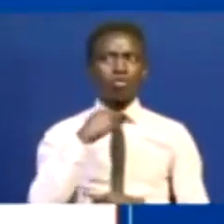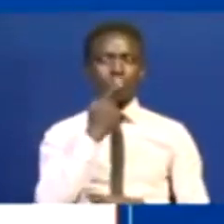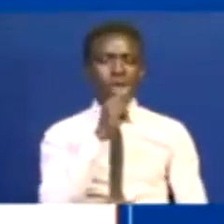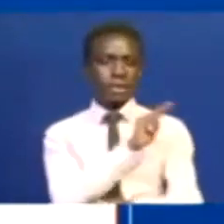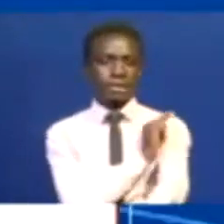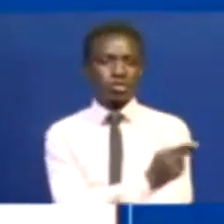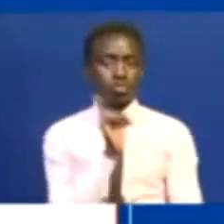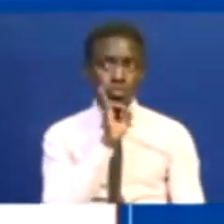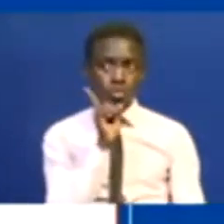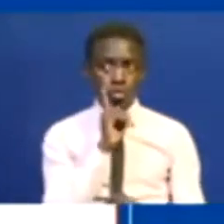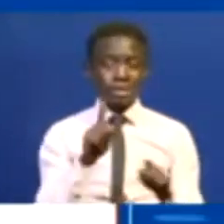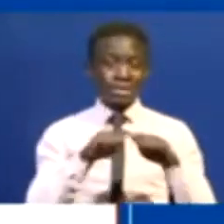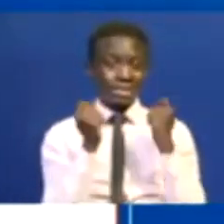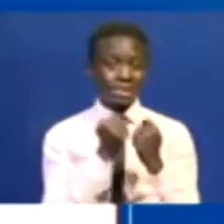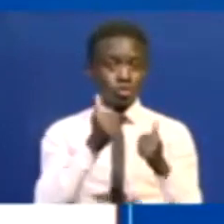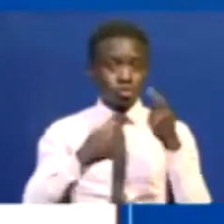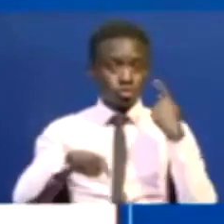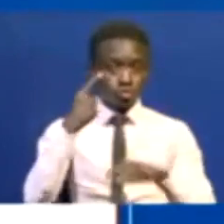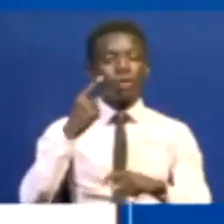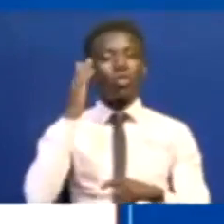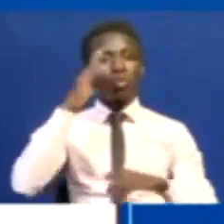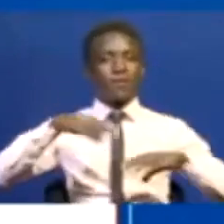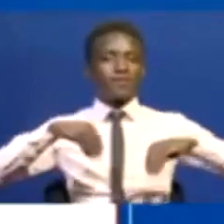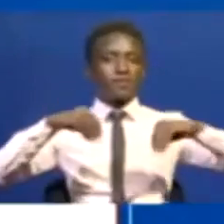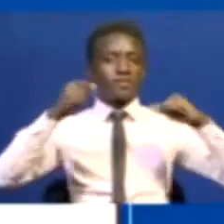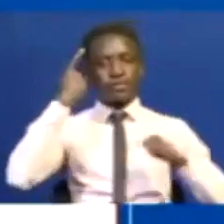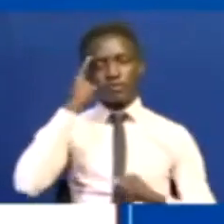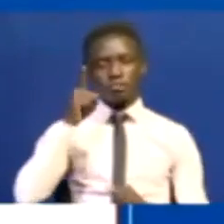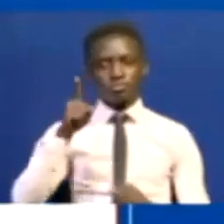pekee ndio itapata nafasi ya kufuzu kwa michezo ya Olimpiki.